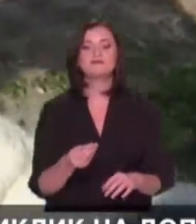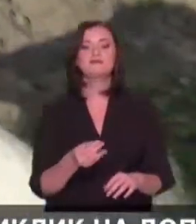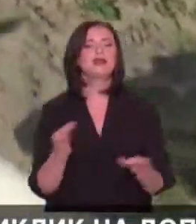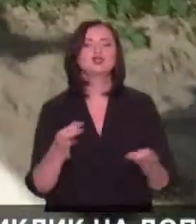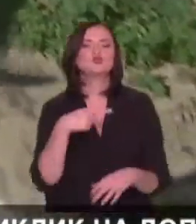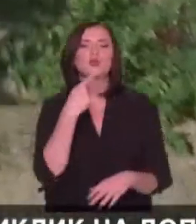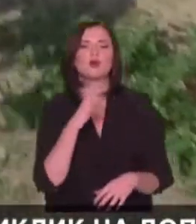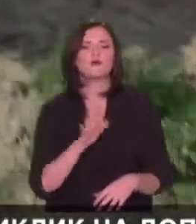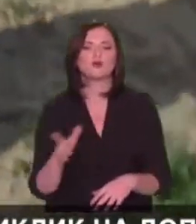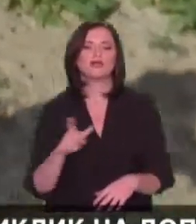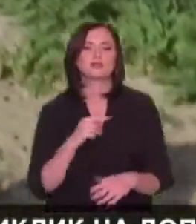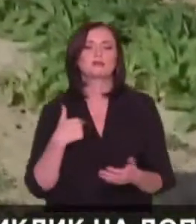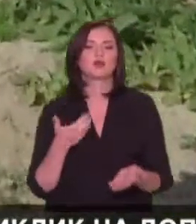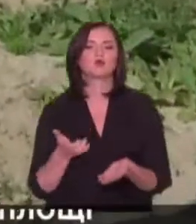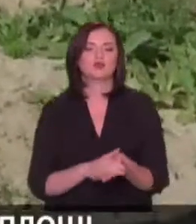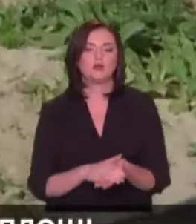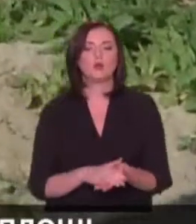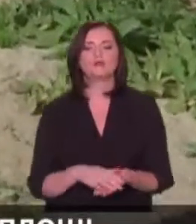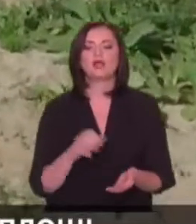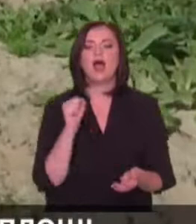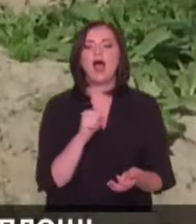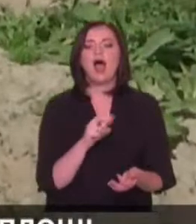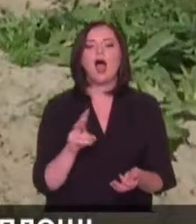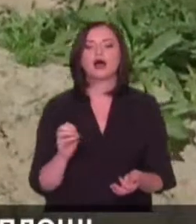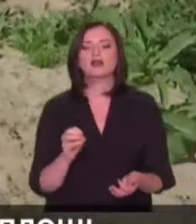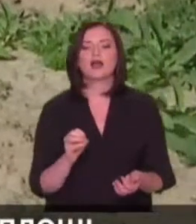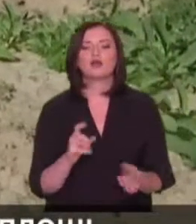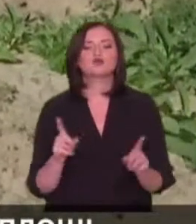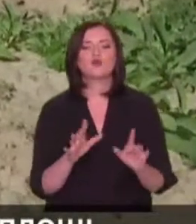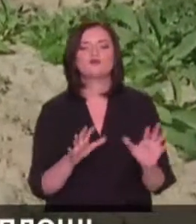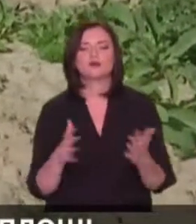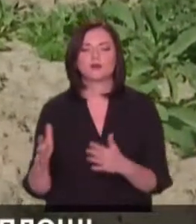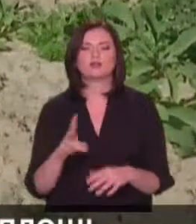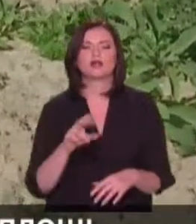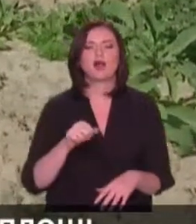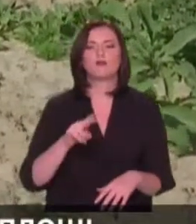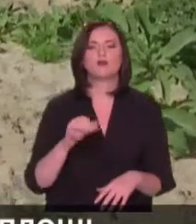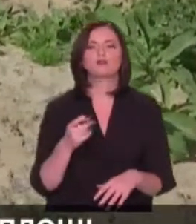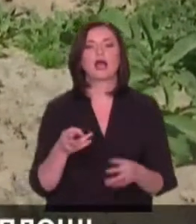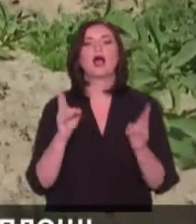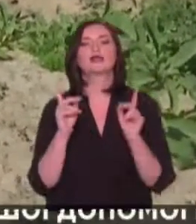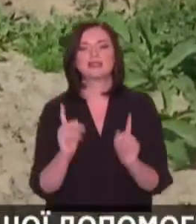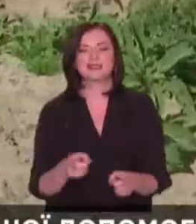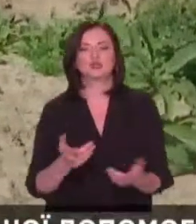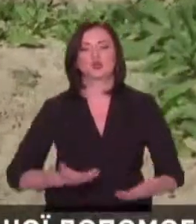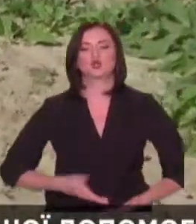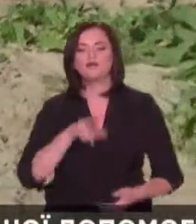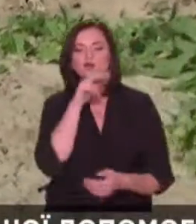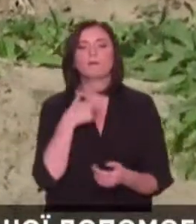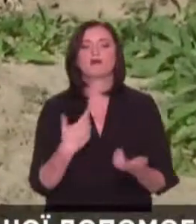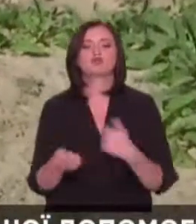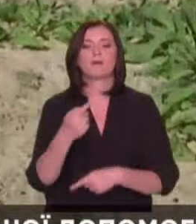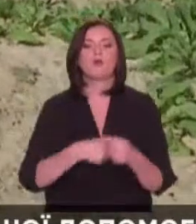говорить, зі мною знайомляться. От, але що відбувається? На позняках дійсно такі живуть ці кози. Вони повернулись вже